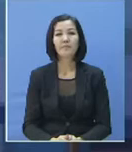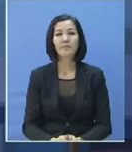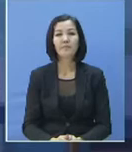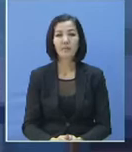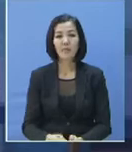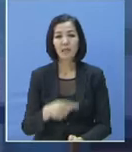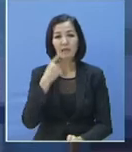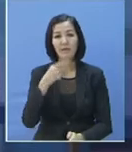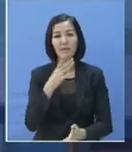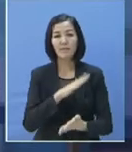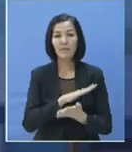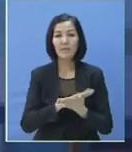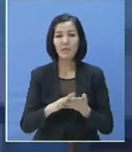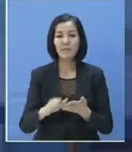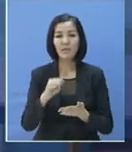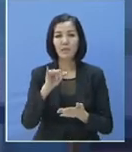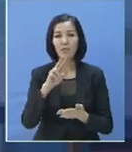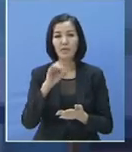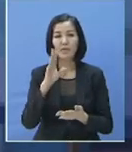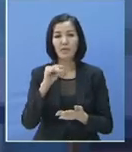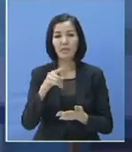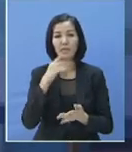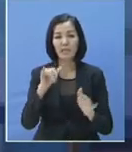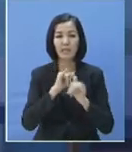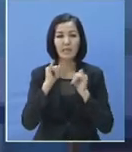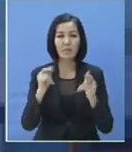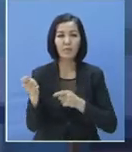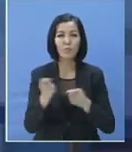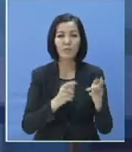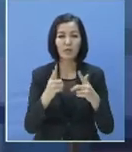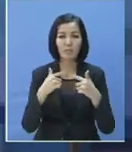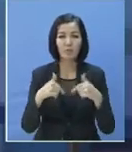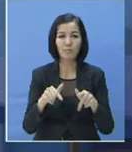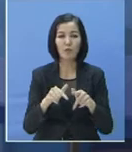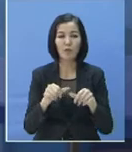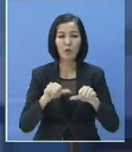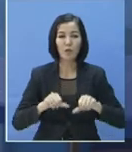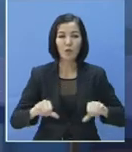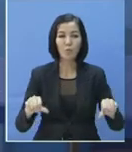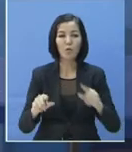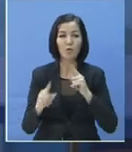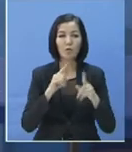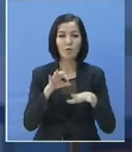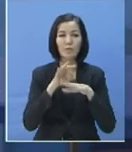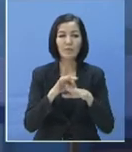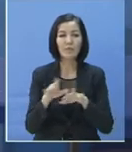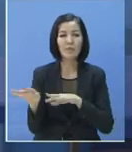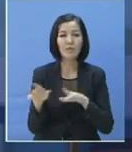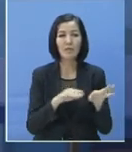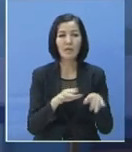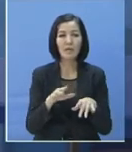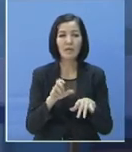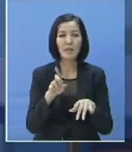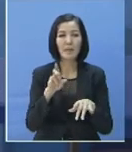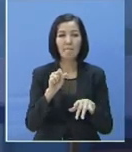Тілімнің тұнық тумасы Жаркент қаласында облыстық тілдерді дамыту басқармасының ұйымдастыруымен дөңгелек үстел өтті. Өңірлік шараға Ахмет